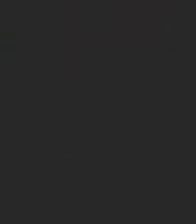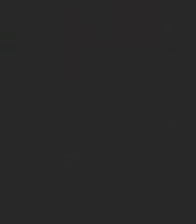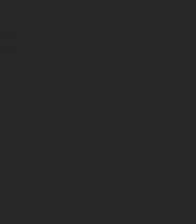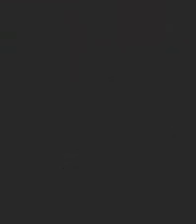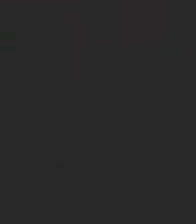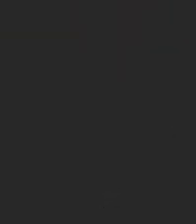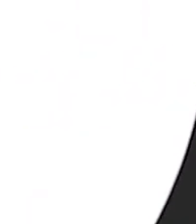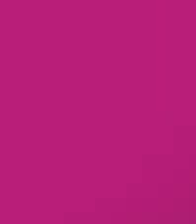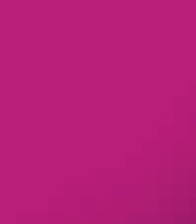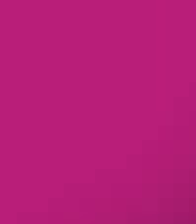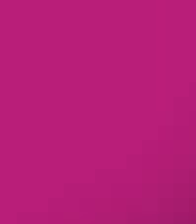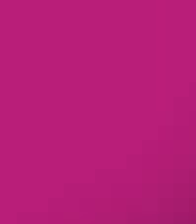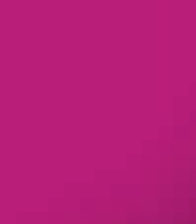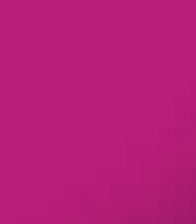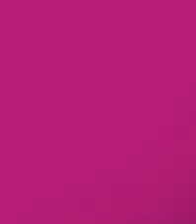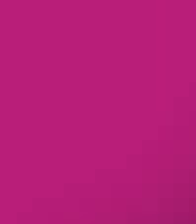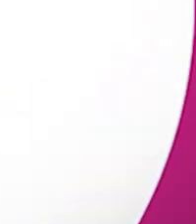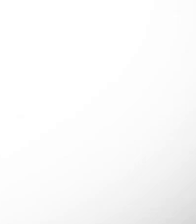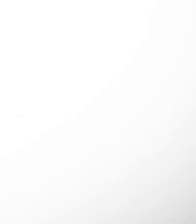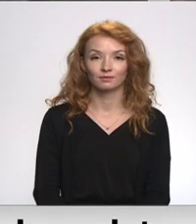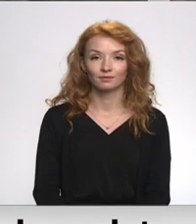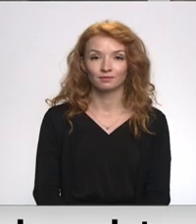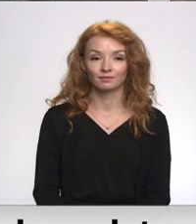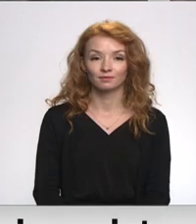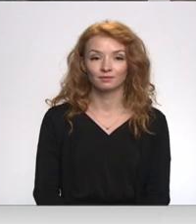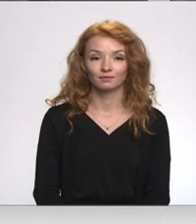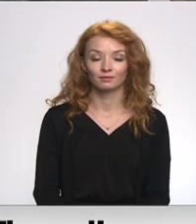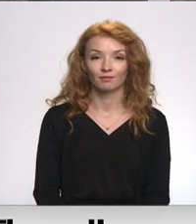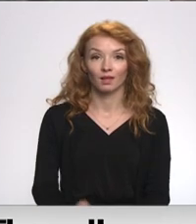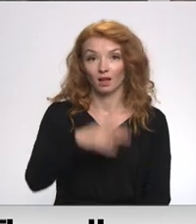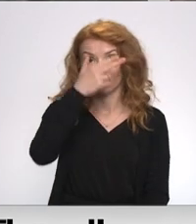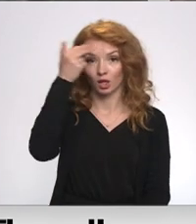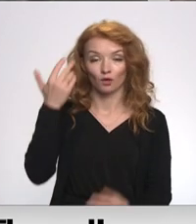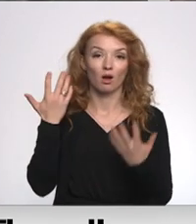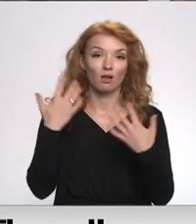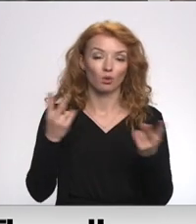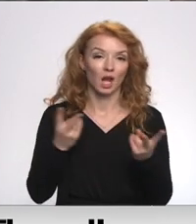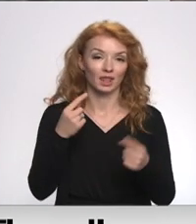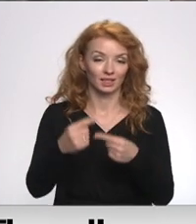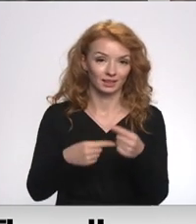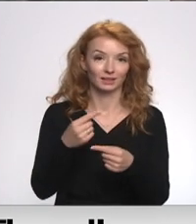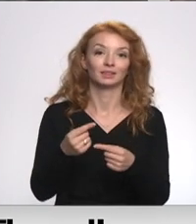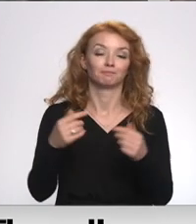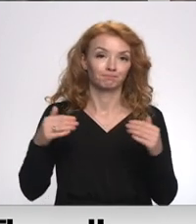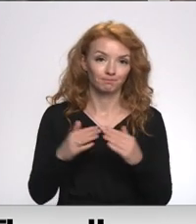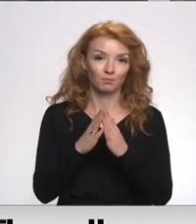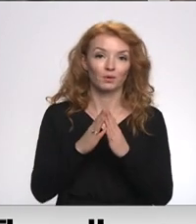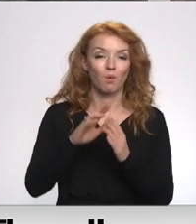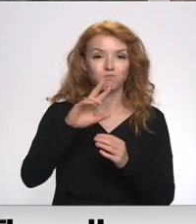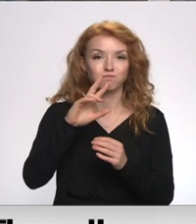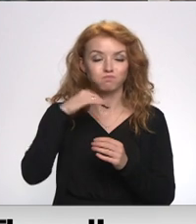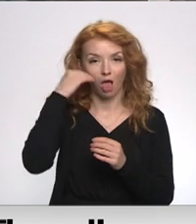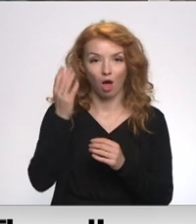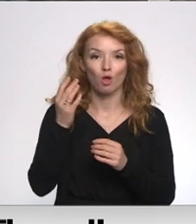Re, viss ēters ir te! Lietuvā jau par tradīciju kļuvis atzīmēt Baltu